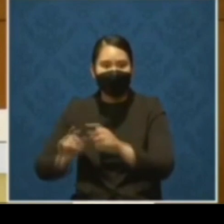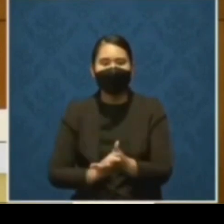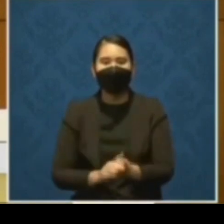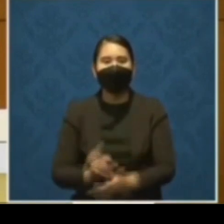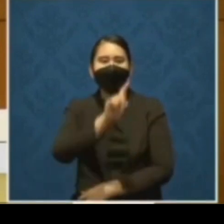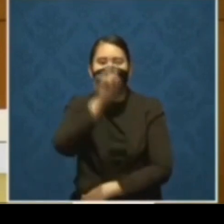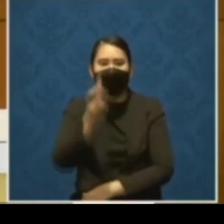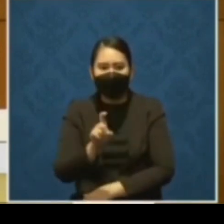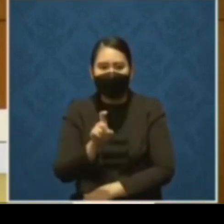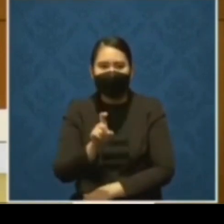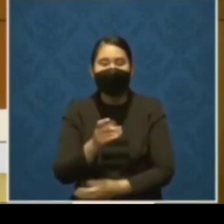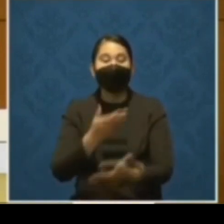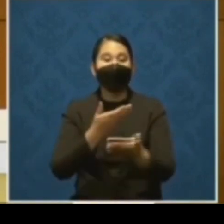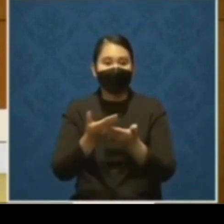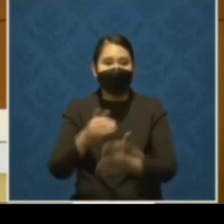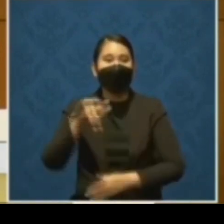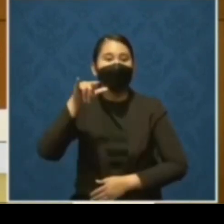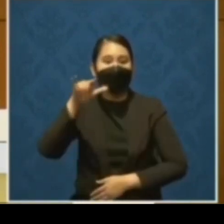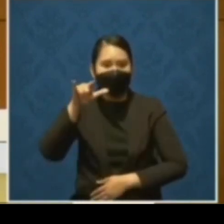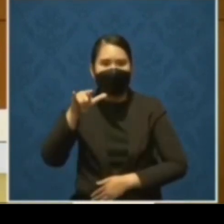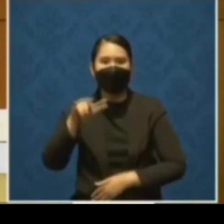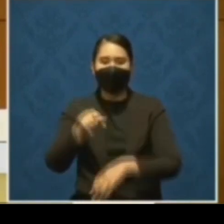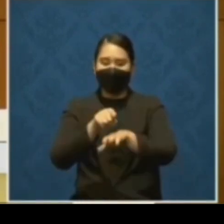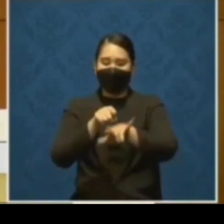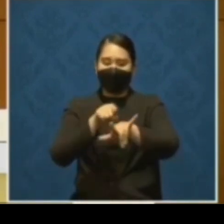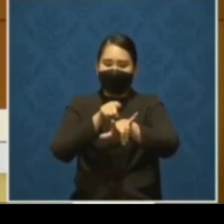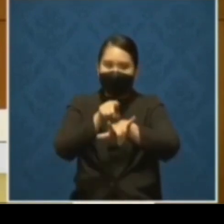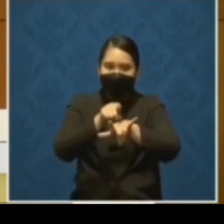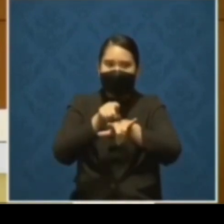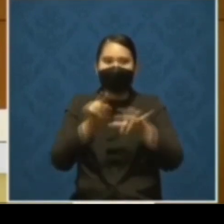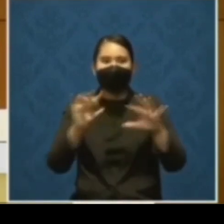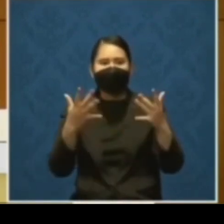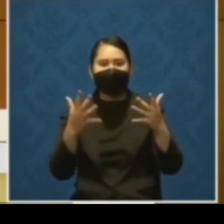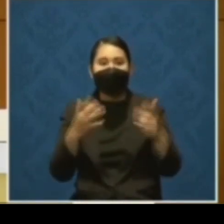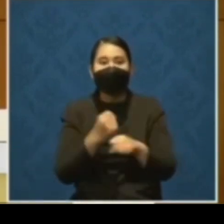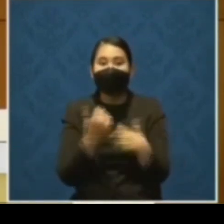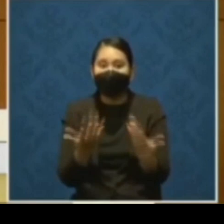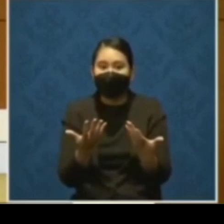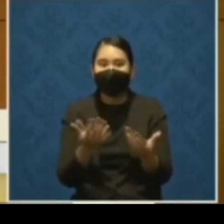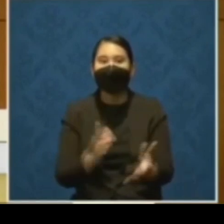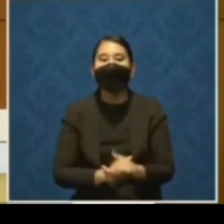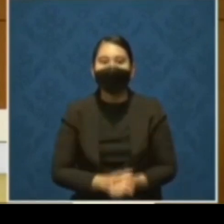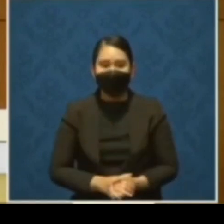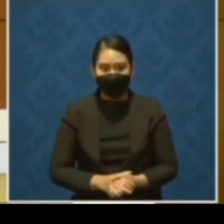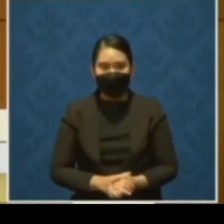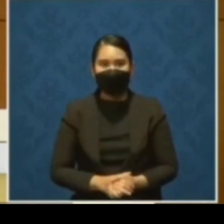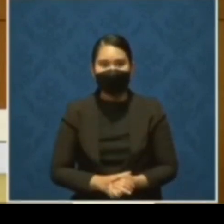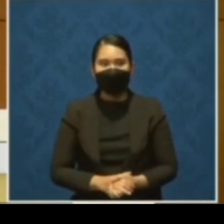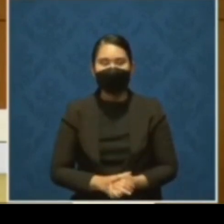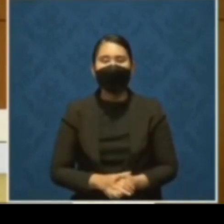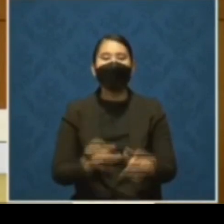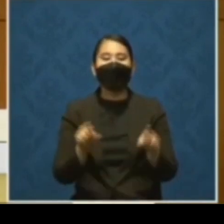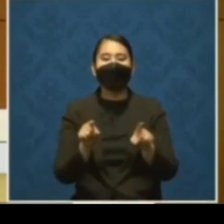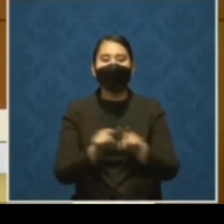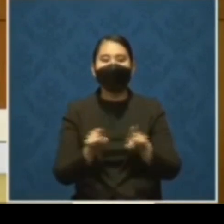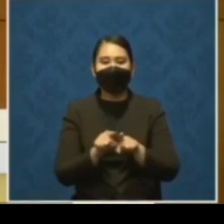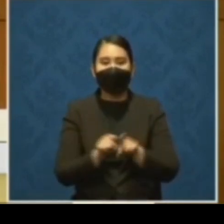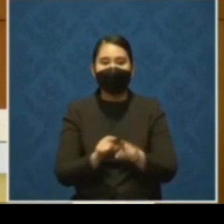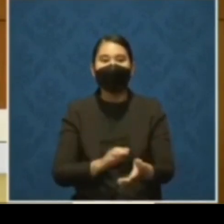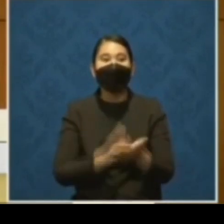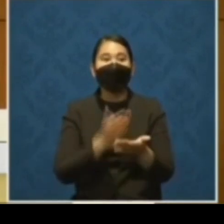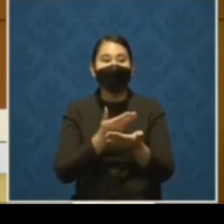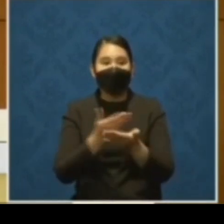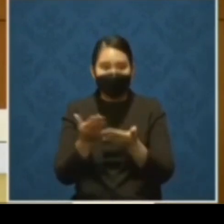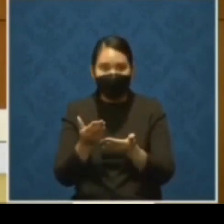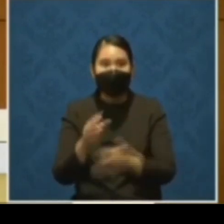ว่าเอ๊ะซื้อแต่เครื่องบินไม่มีระบบอาวุธได้อย่างไรจริงๆแล้วนะครับเป็นในตระกูลเดียวกันเพราะนั้นเมื่อซื้อ35